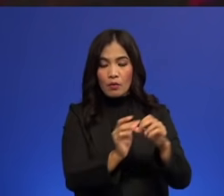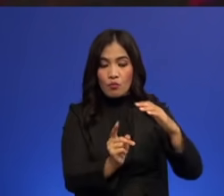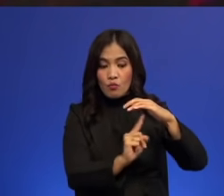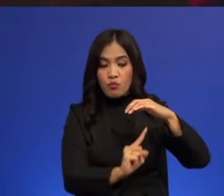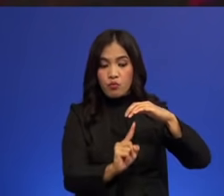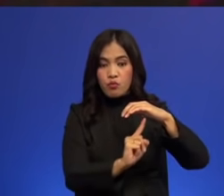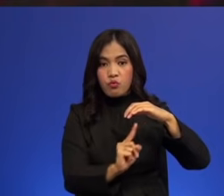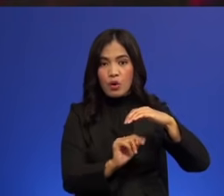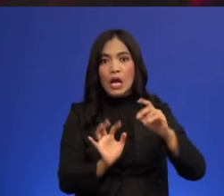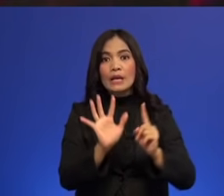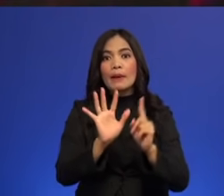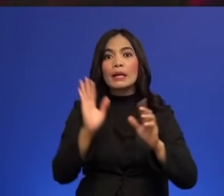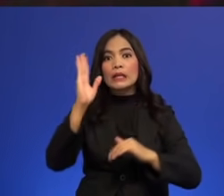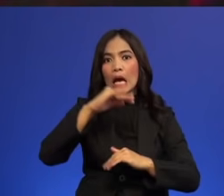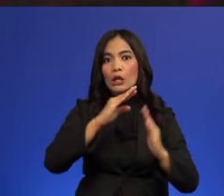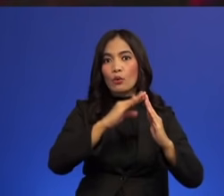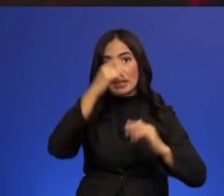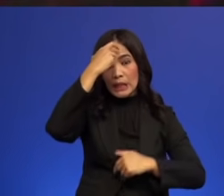15 hari di rumah sakit,